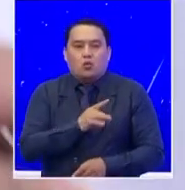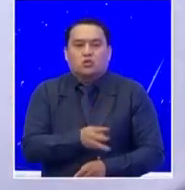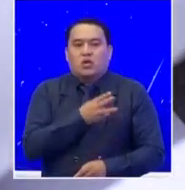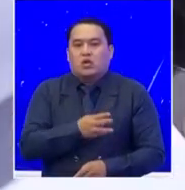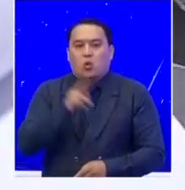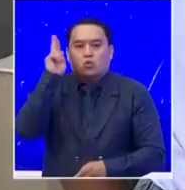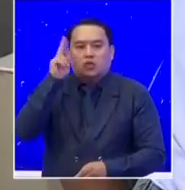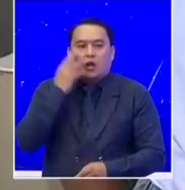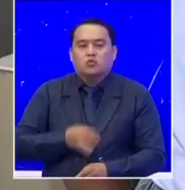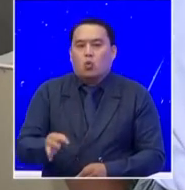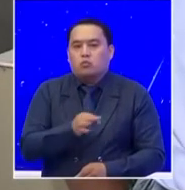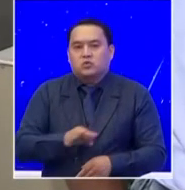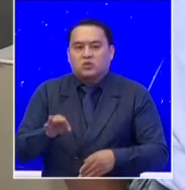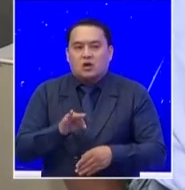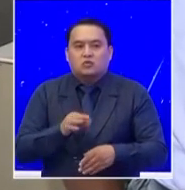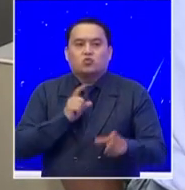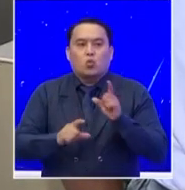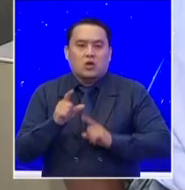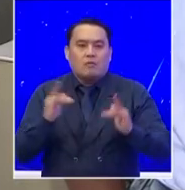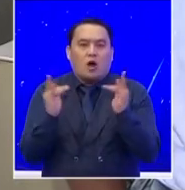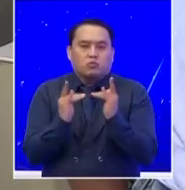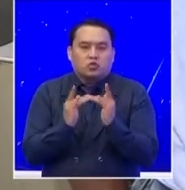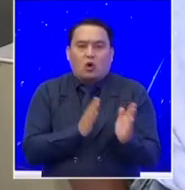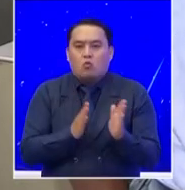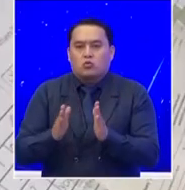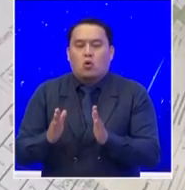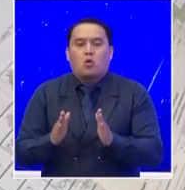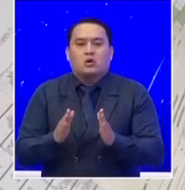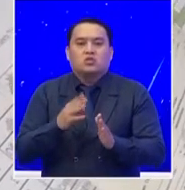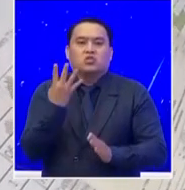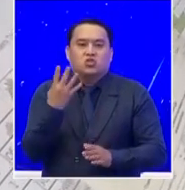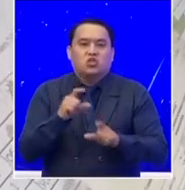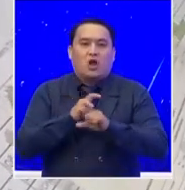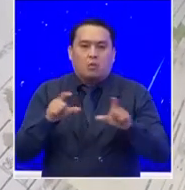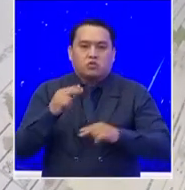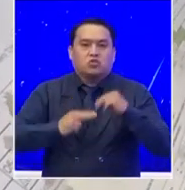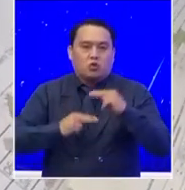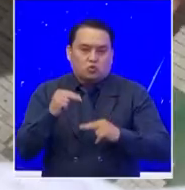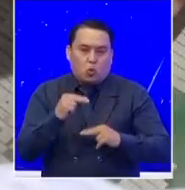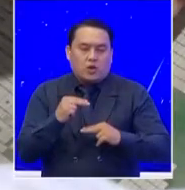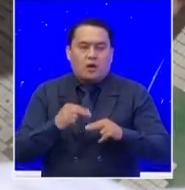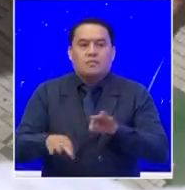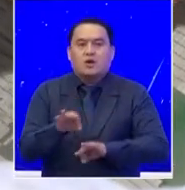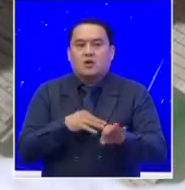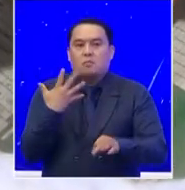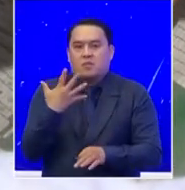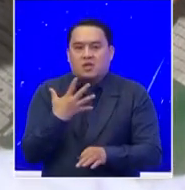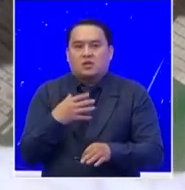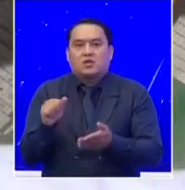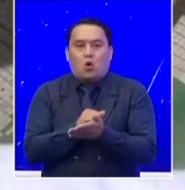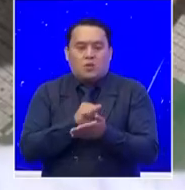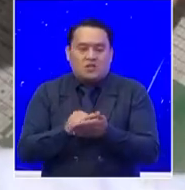в ЖТСУ. Так, для проживания студентов на данный момент в области строится 4 общежития. Еще по 5 разрабатывается